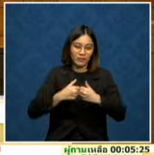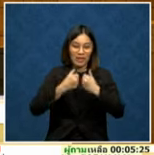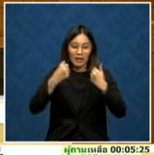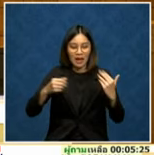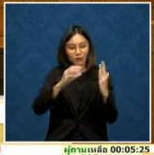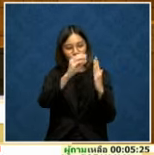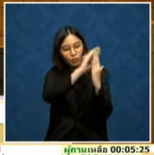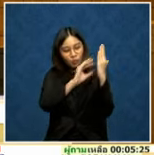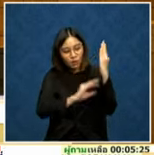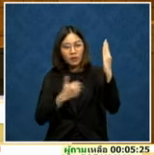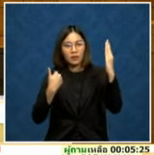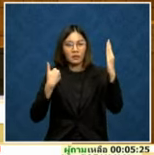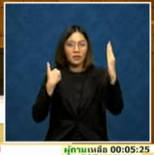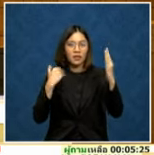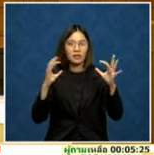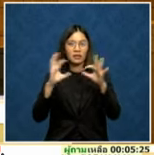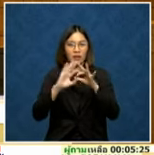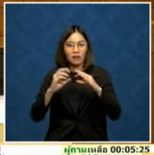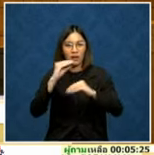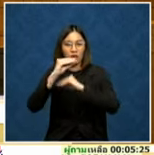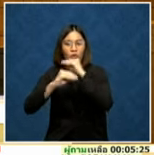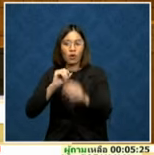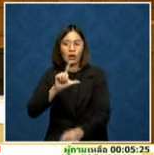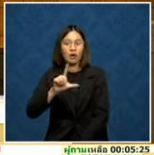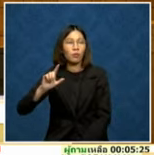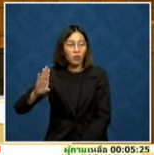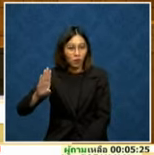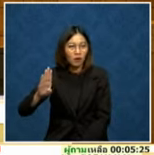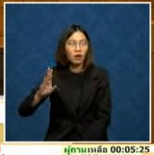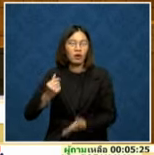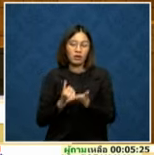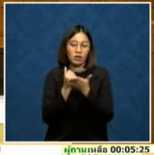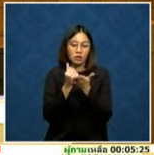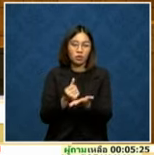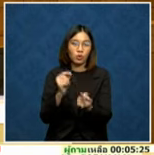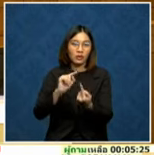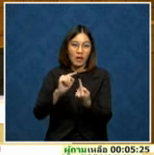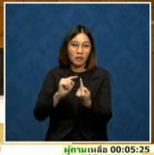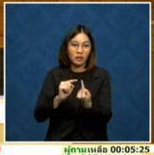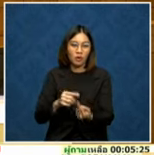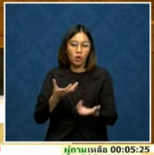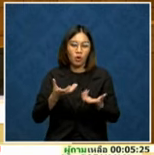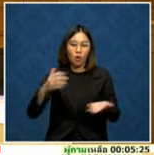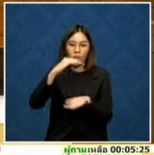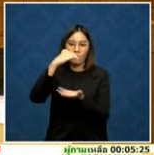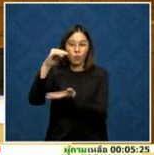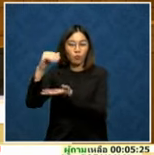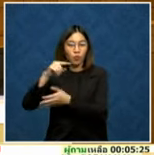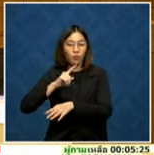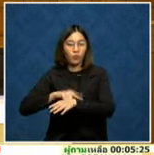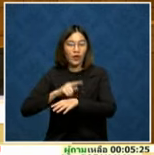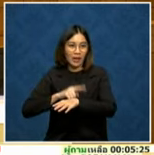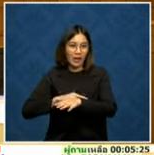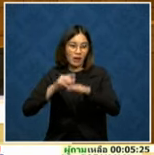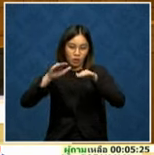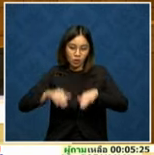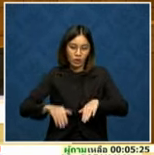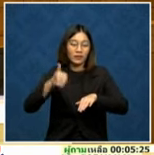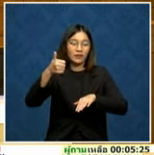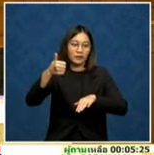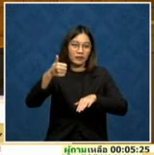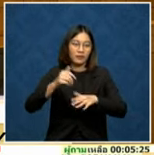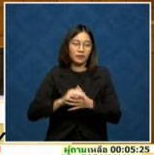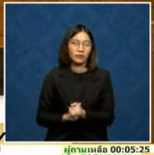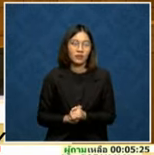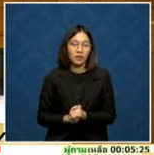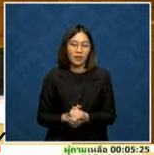ตอก Bridge นะครั ซึจะช่วยรทางในการขนไยสิงค้าจากทั่วโลกมานะครั